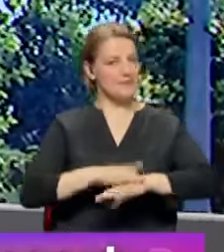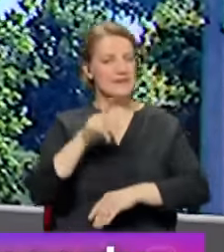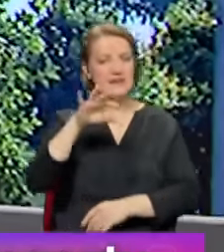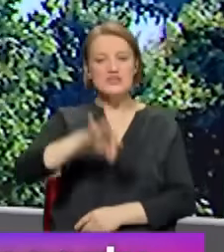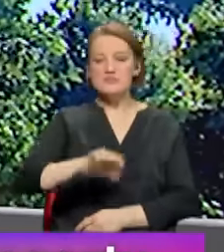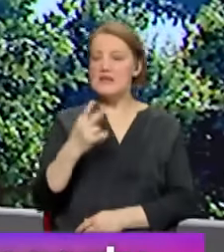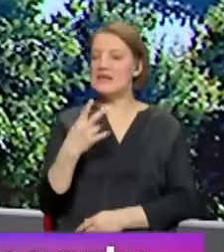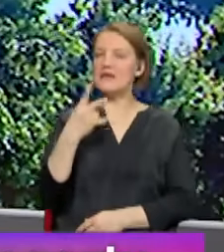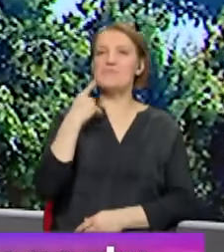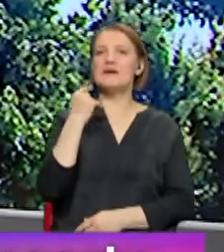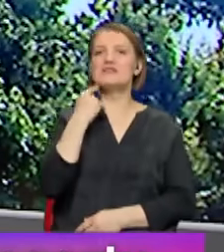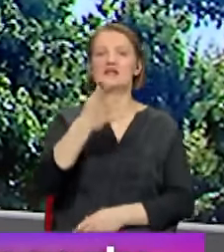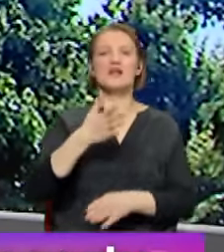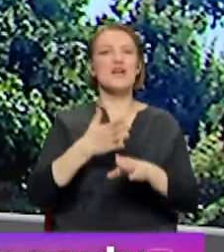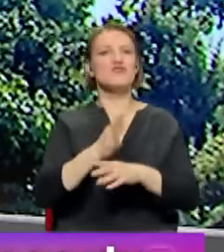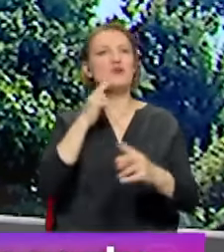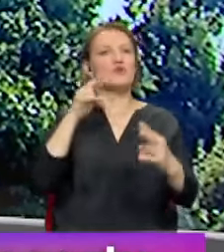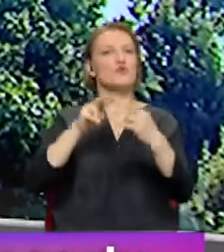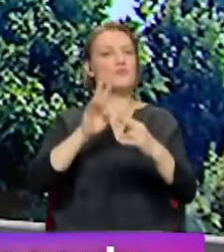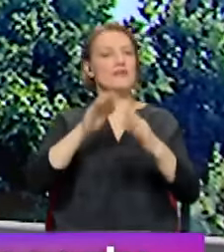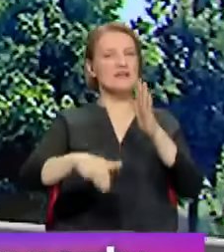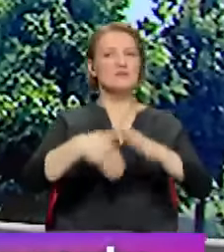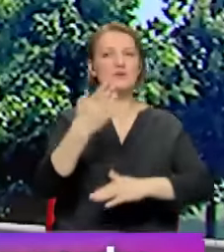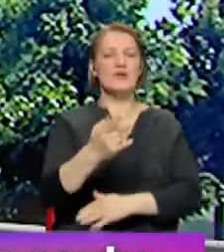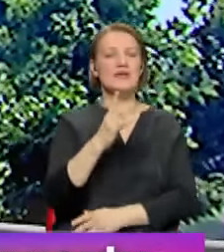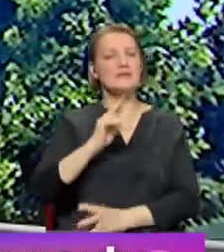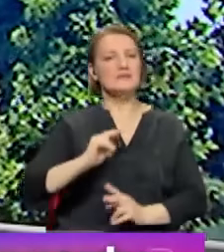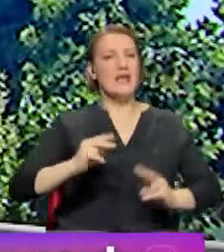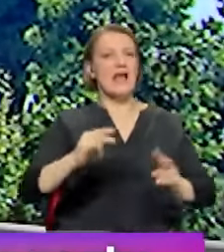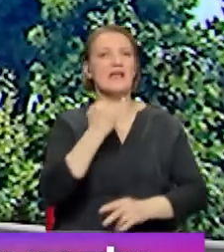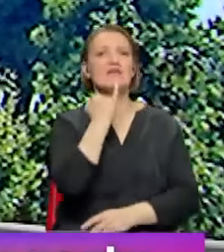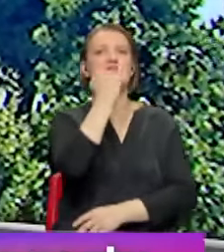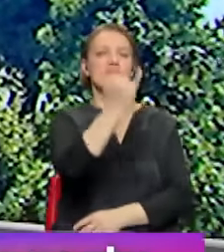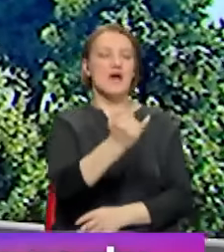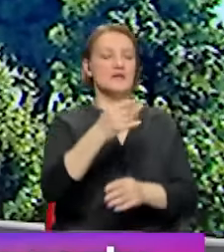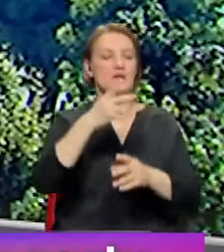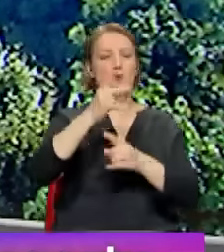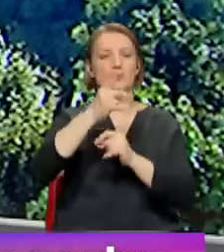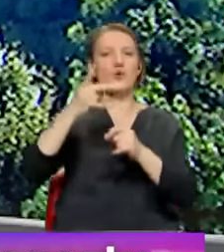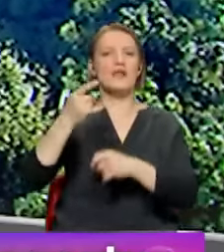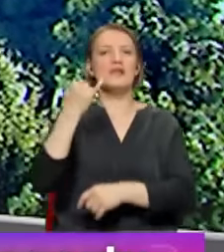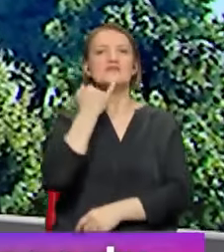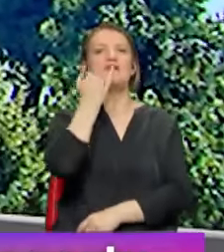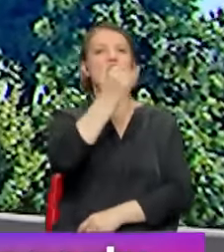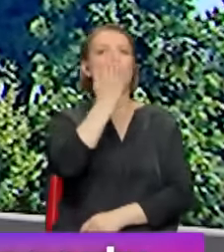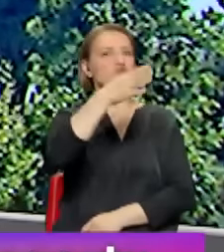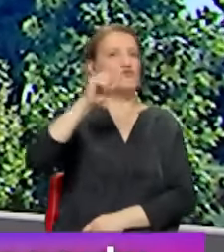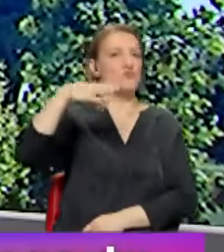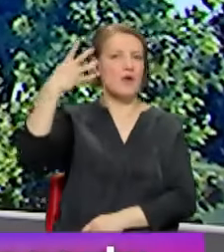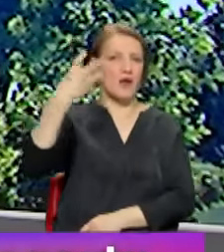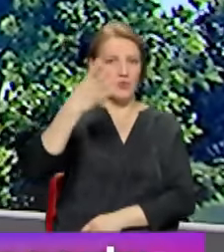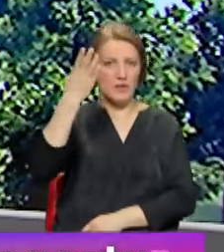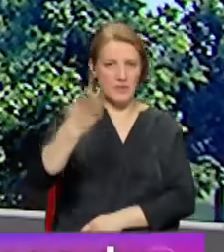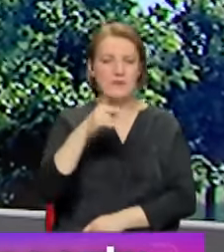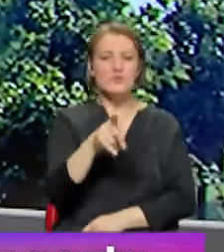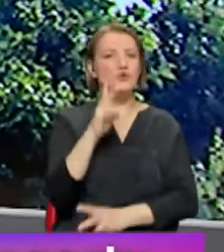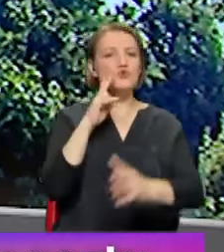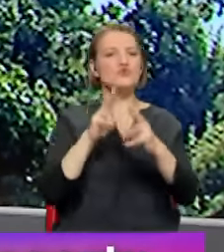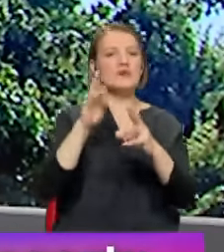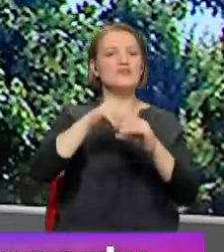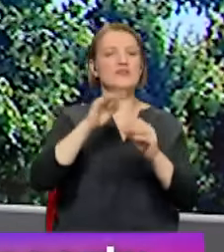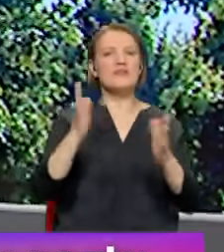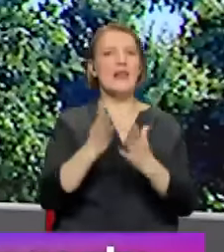2 Mayıs'ta gerçekleşen görüşmenin ardından iade-i ziyarete Özgür Özel'e gidecek. Peki bu görüşmede neler